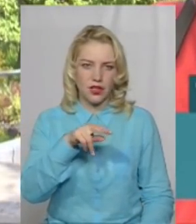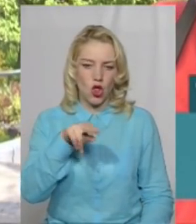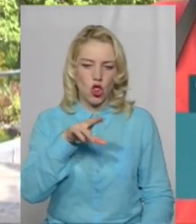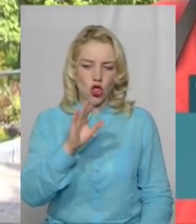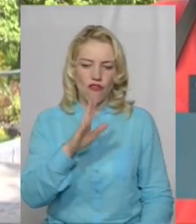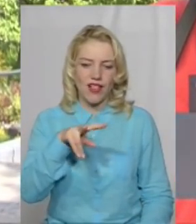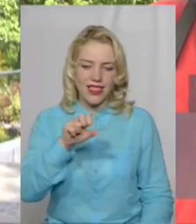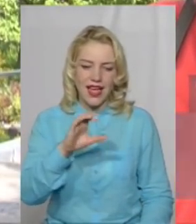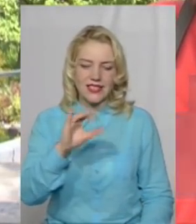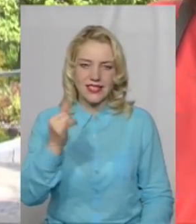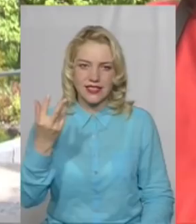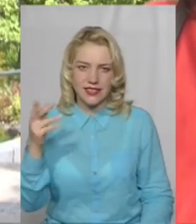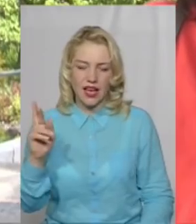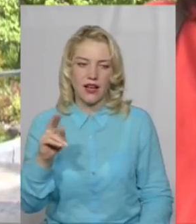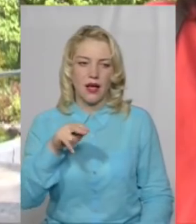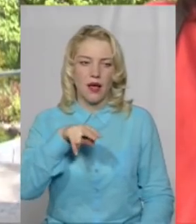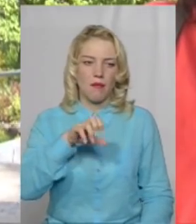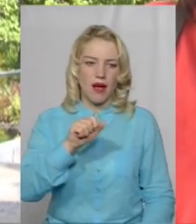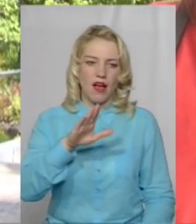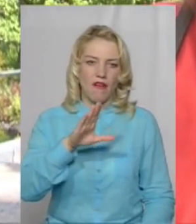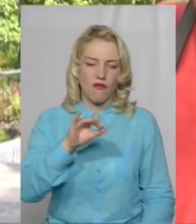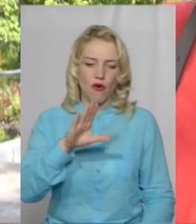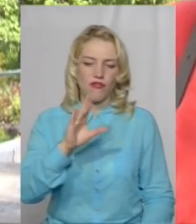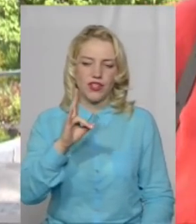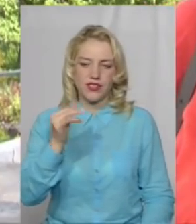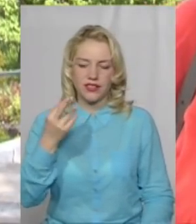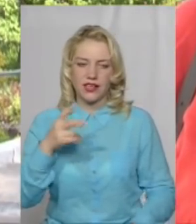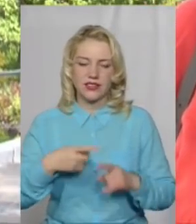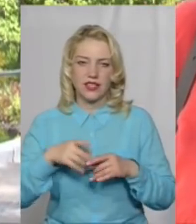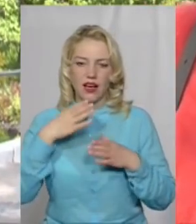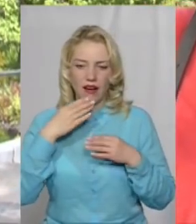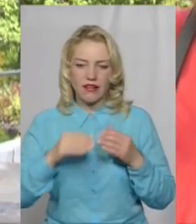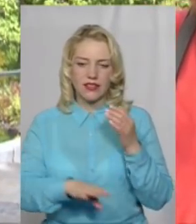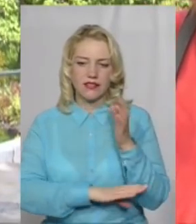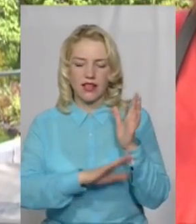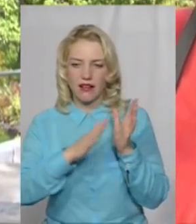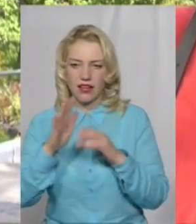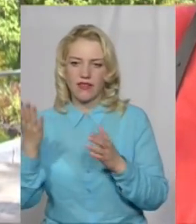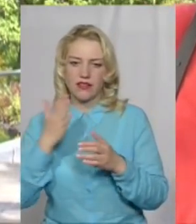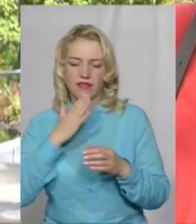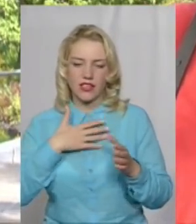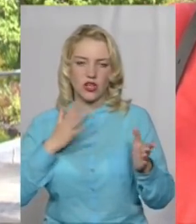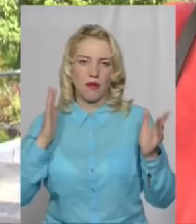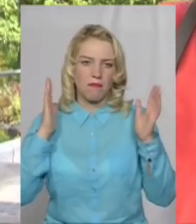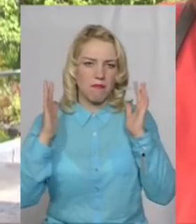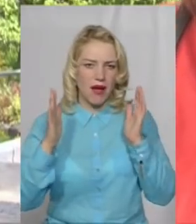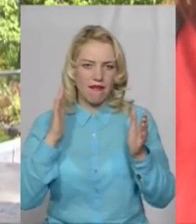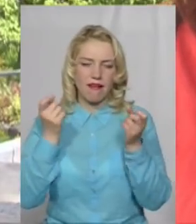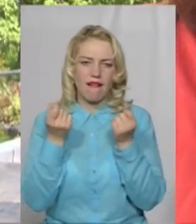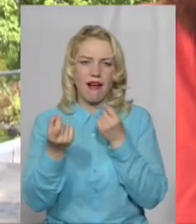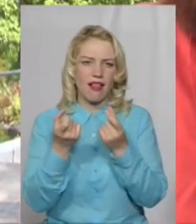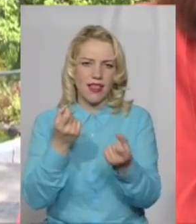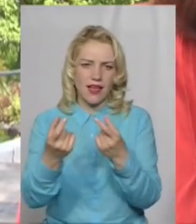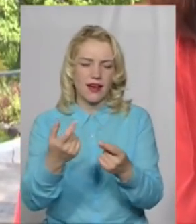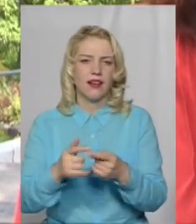дугласією, і зрештою павловнія. Це є досить красиві, гарні дерева, які в наших парках, алеях, в наших